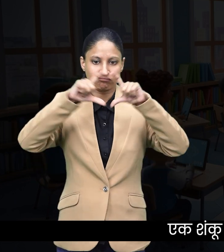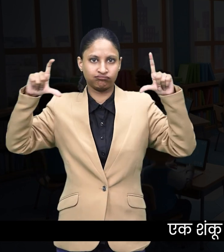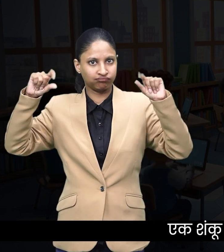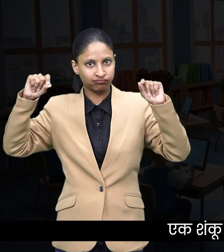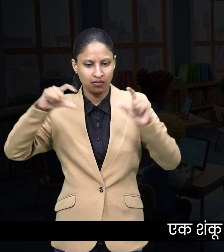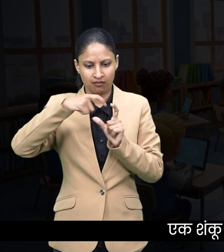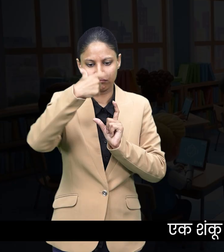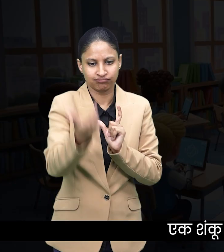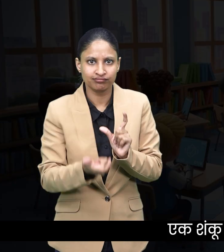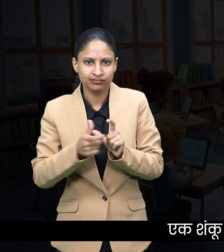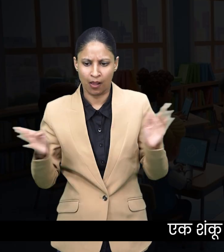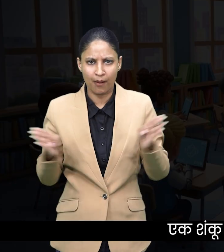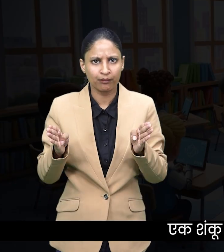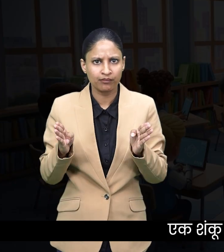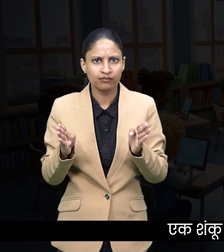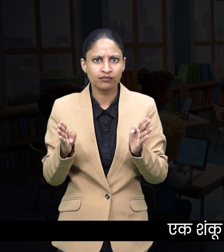शंकू सारखा.